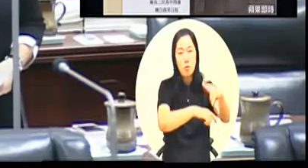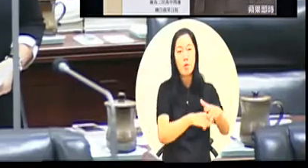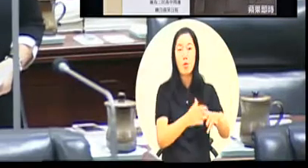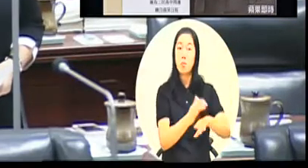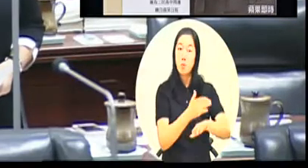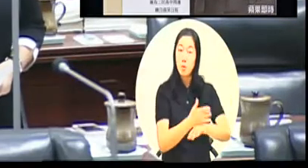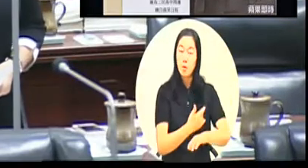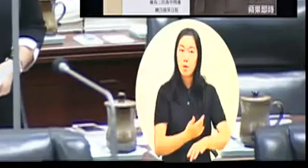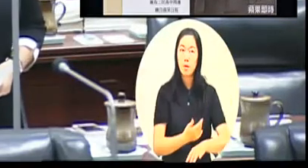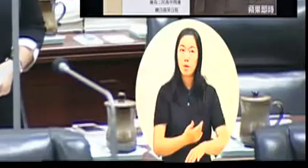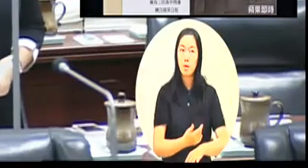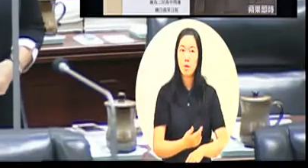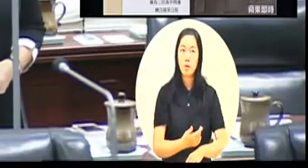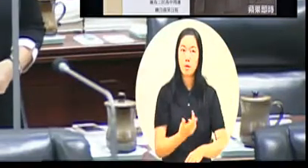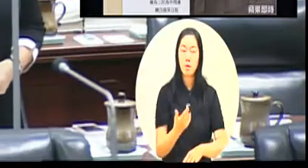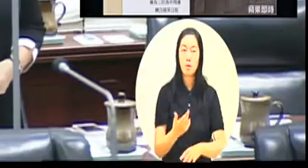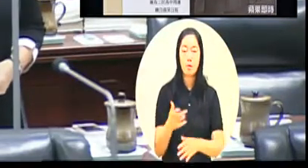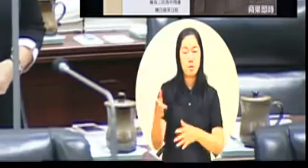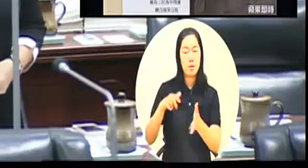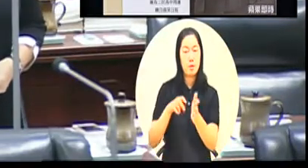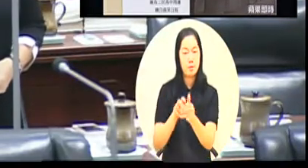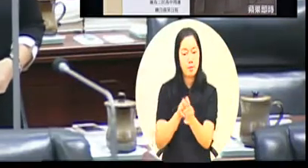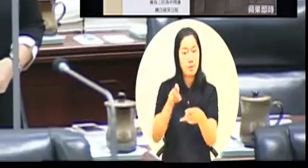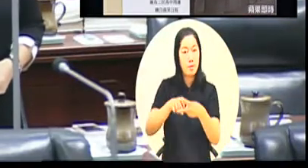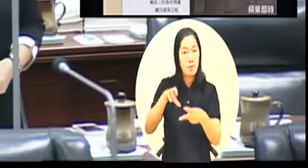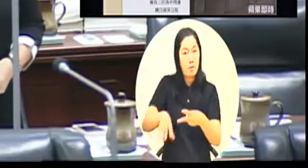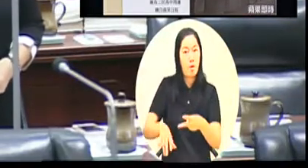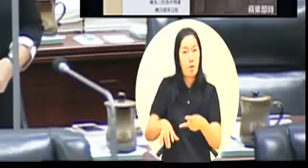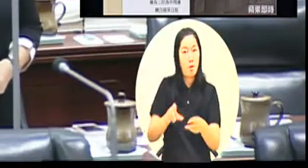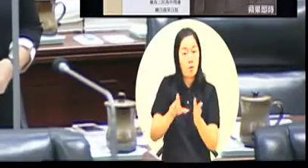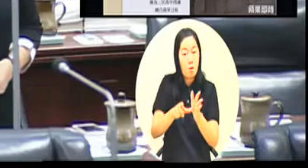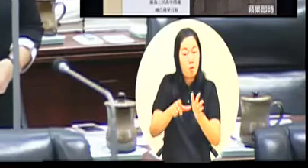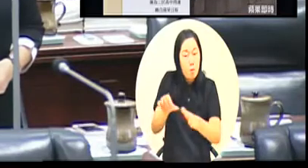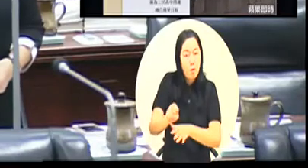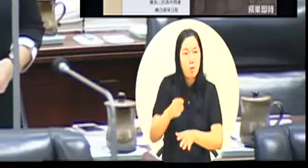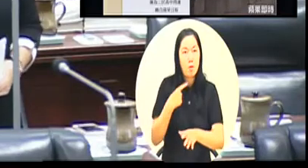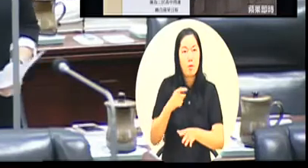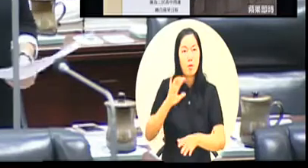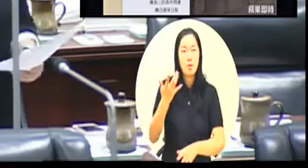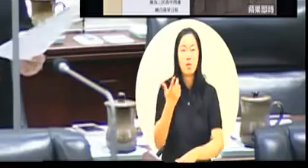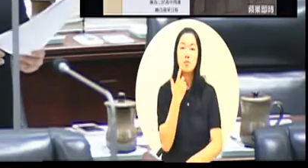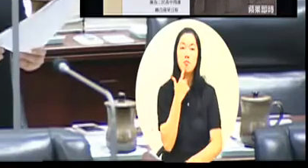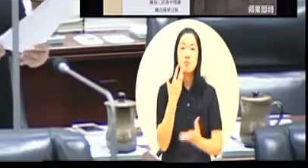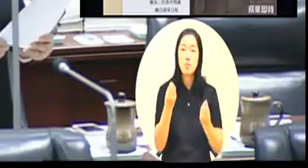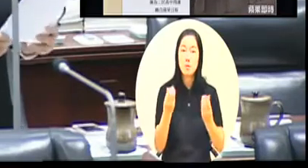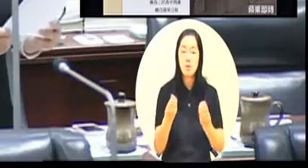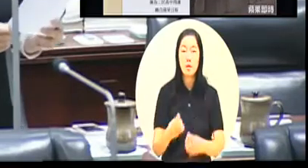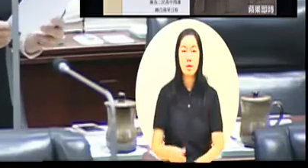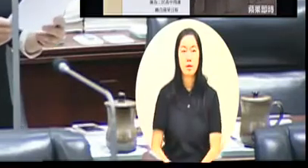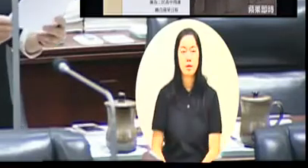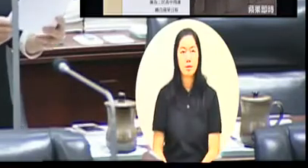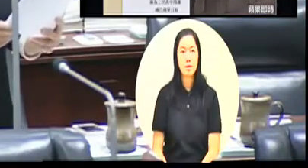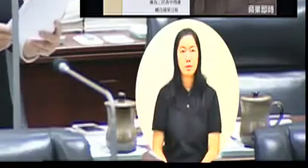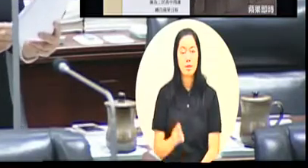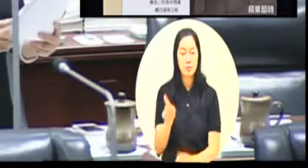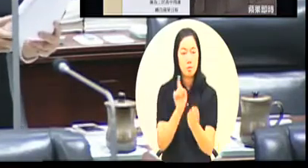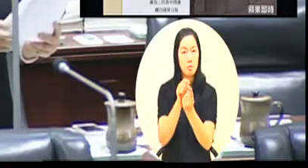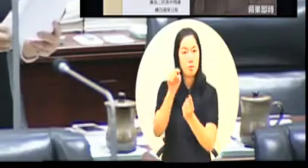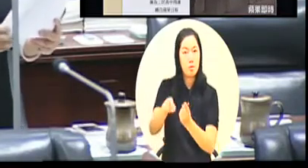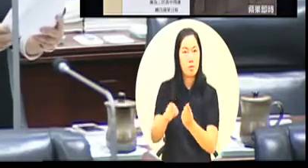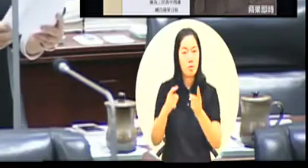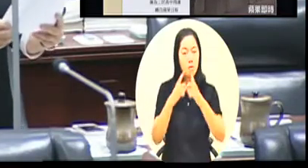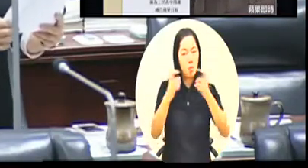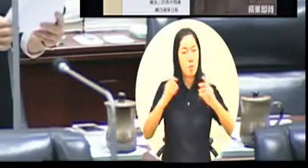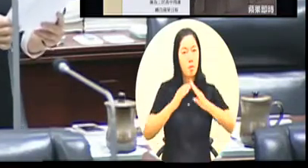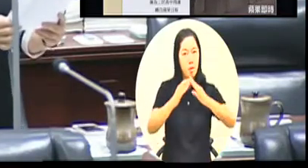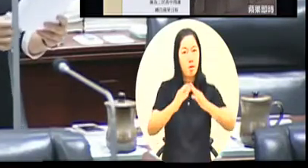那也减少我们养工处公务局的作业，可是重点是它的美是没有了，完全失掉了。这对一个城市的美